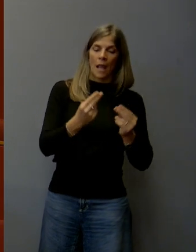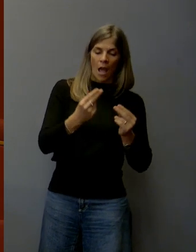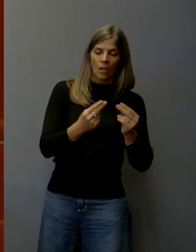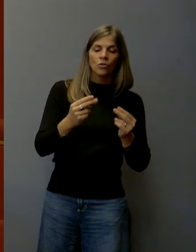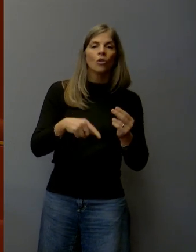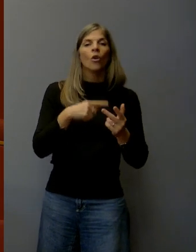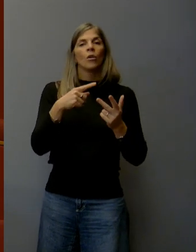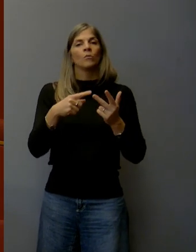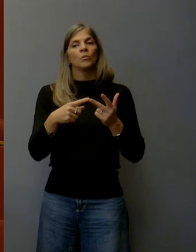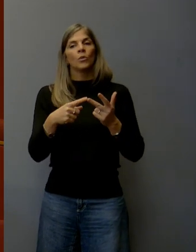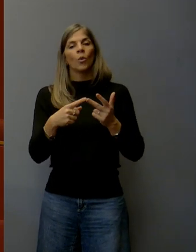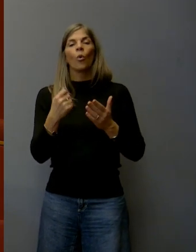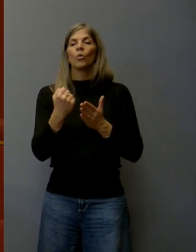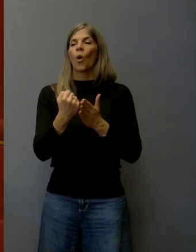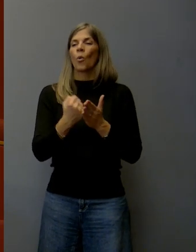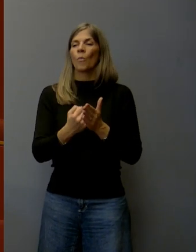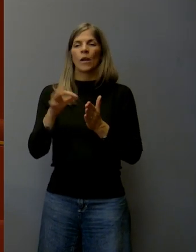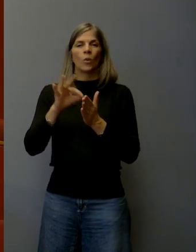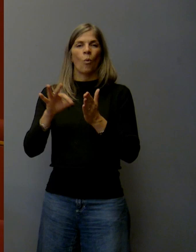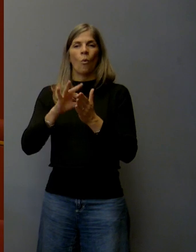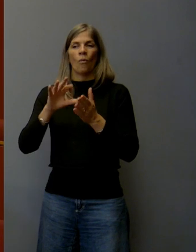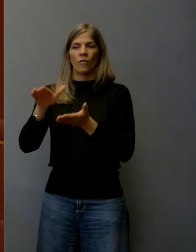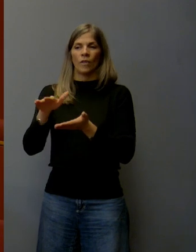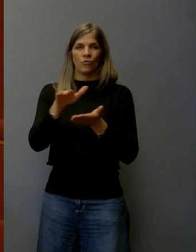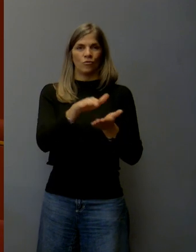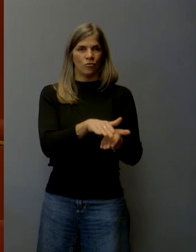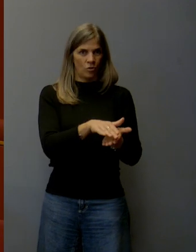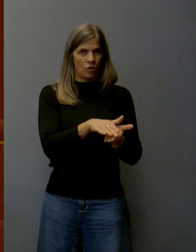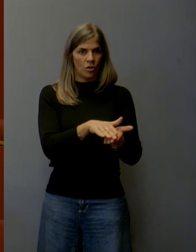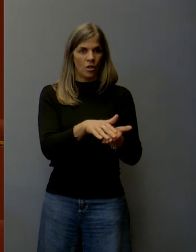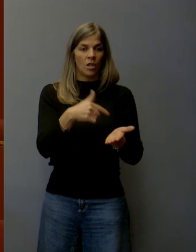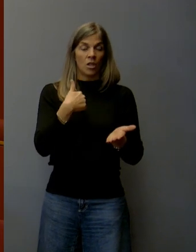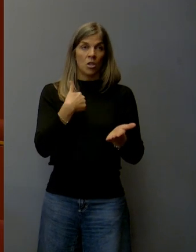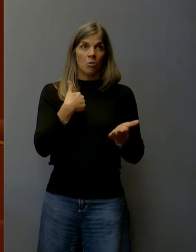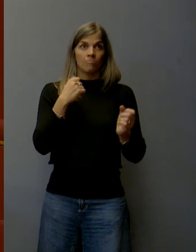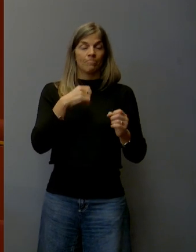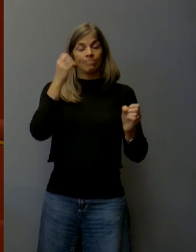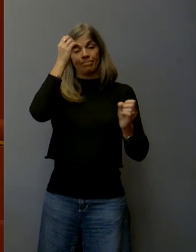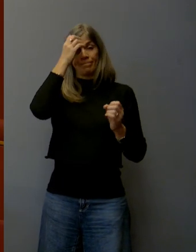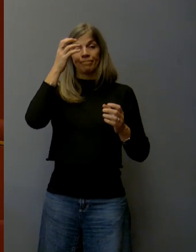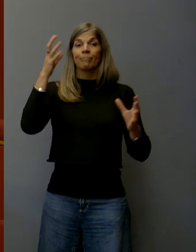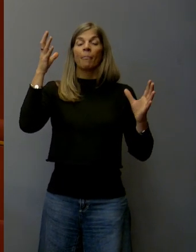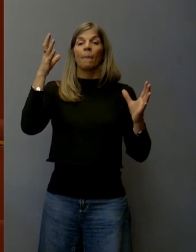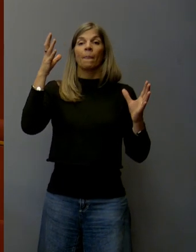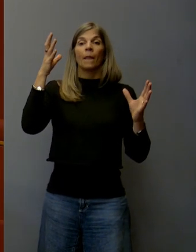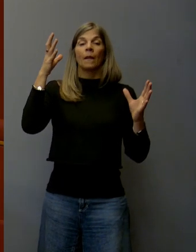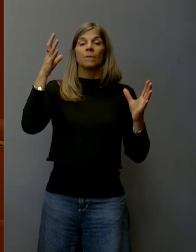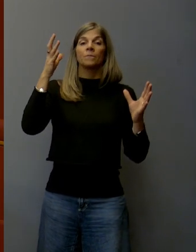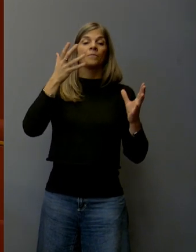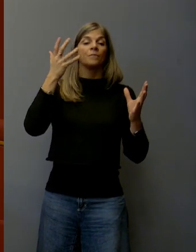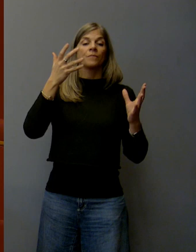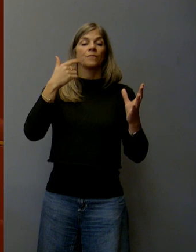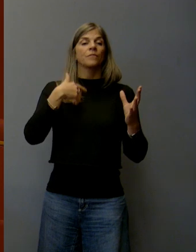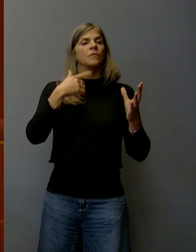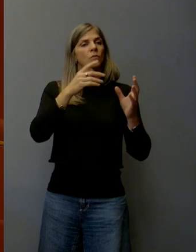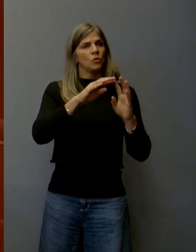più dalla Dagli uffici mi rendo conto che solamente io posso immaginare e dare un tributo che